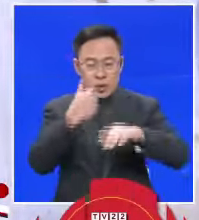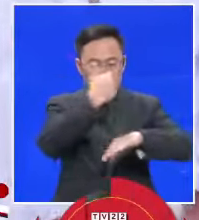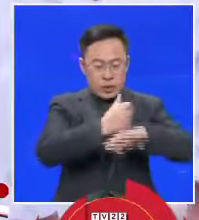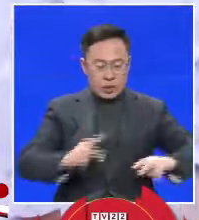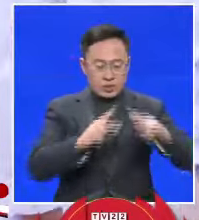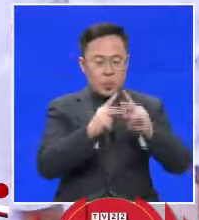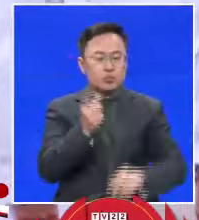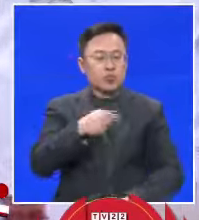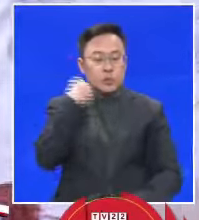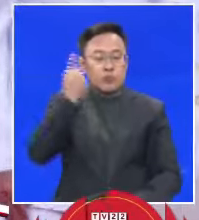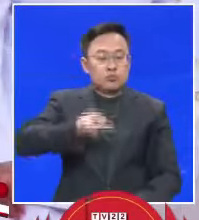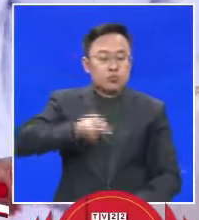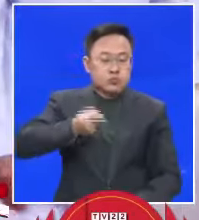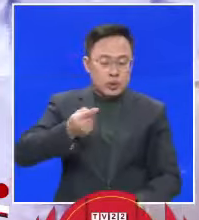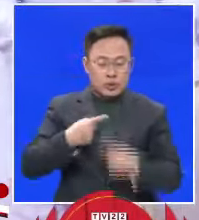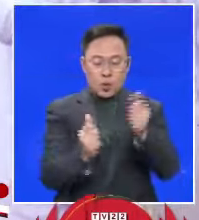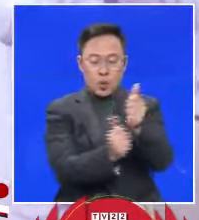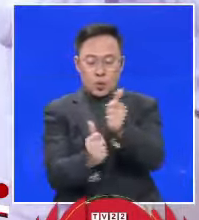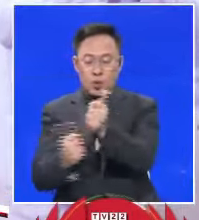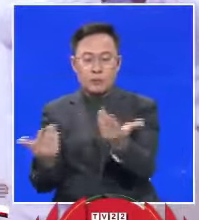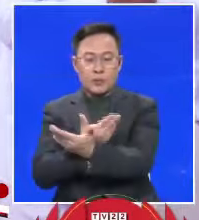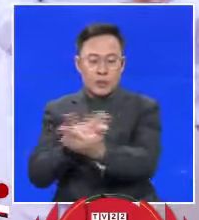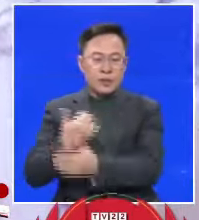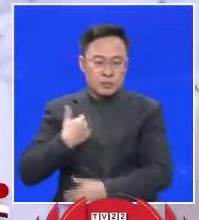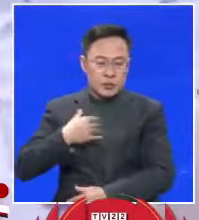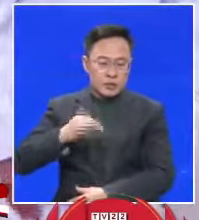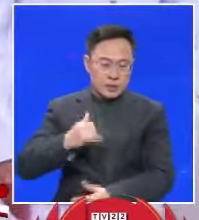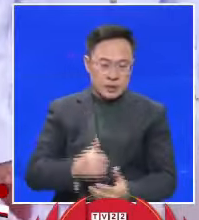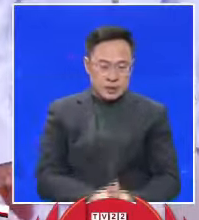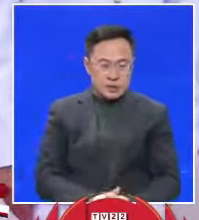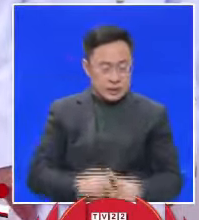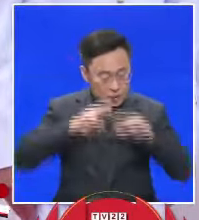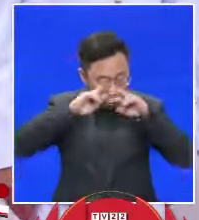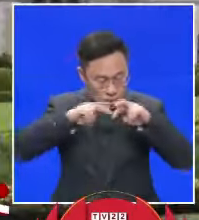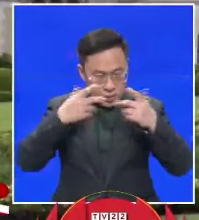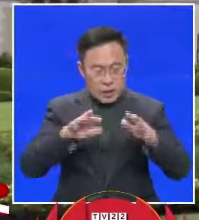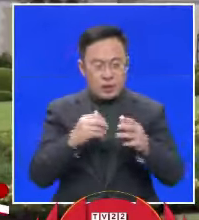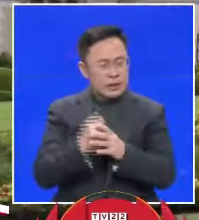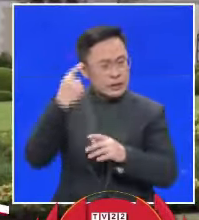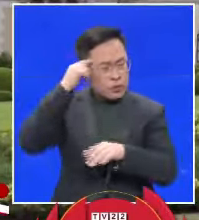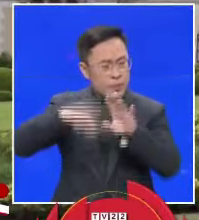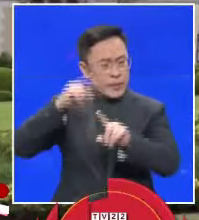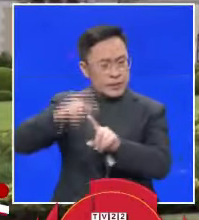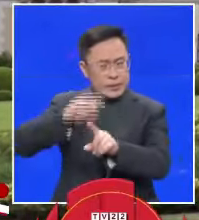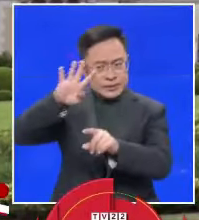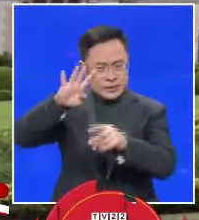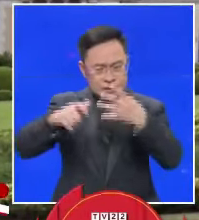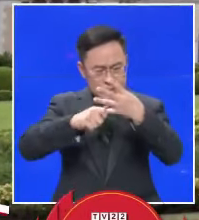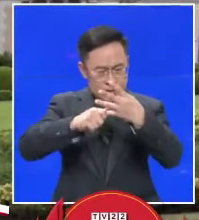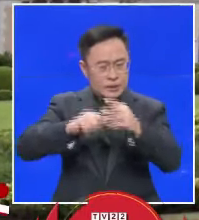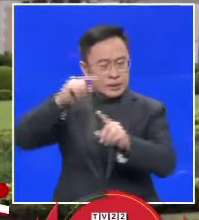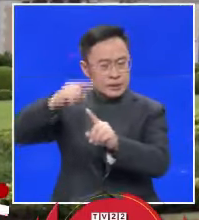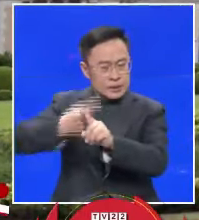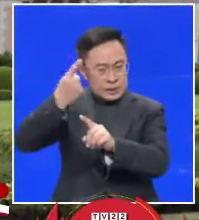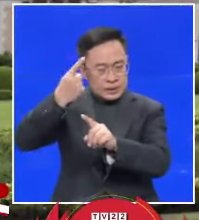ยเปิดทางให้คนอื่นเข้ามาทำหน้าที่บ้างนะคะก็อย่างที่บอกกันไปเขาวิเคราะห์กันว่าปลายเมษาต้นพฤษภาเนี่ยก็จะเป็น